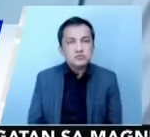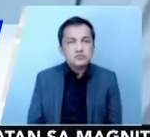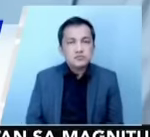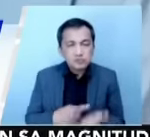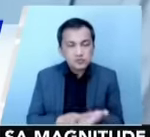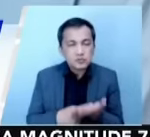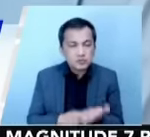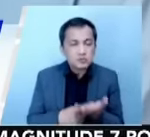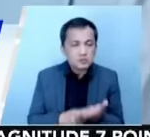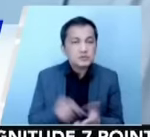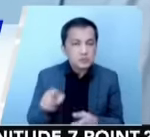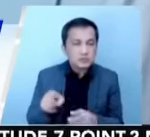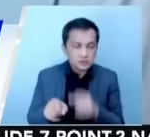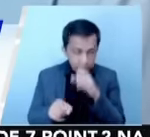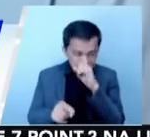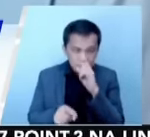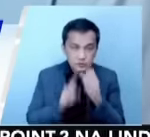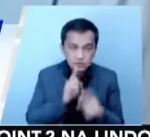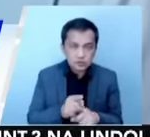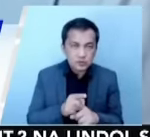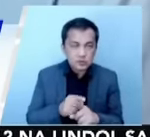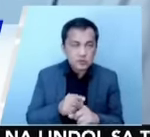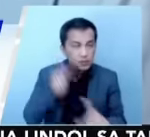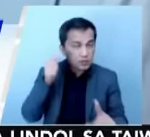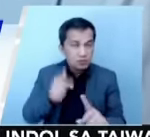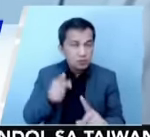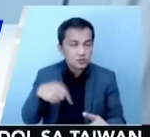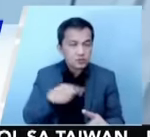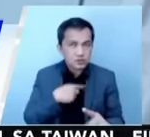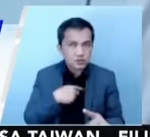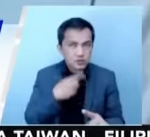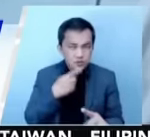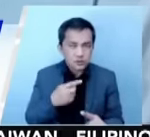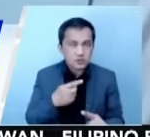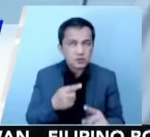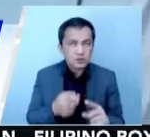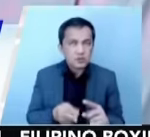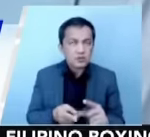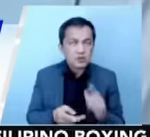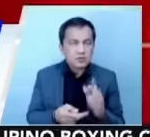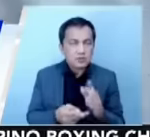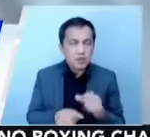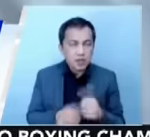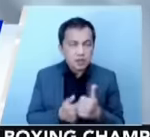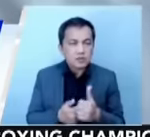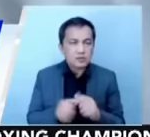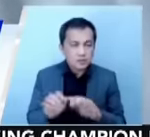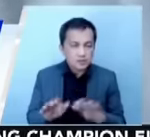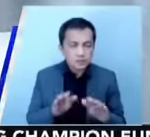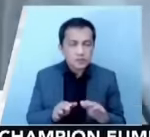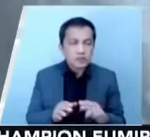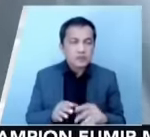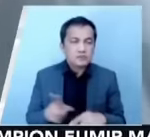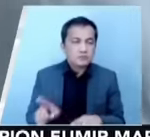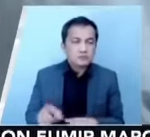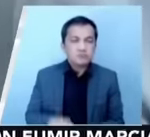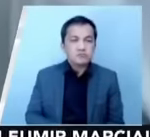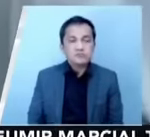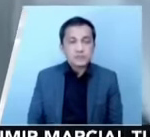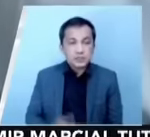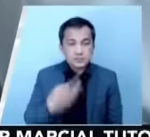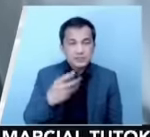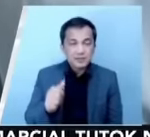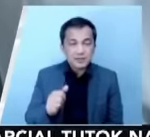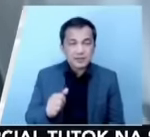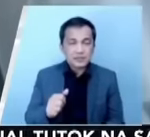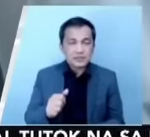dyan for sure. Ang end goal natin ay ma-present kung paano natin ma-stabilize ang presyo. Para sa GMA Integrated News,